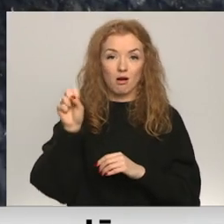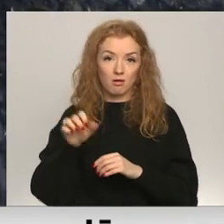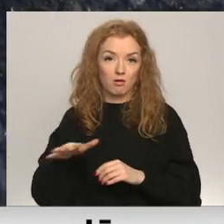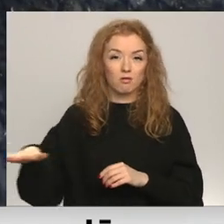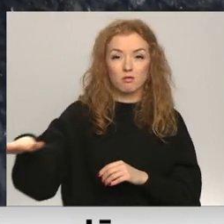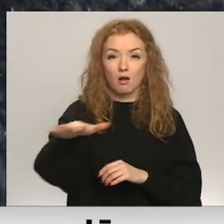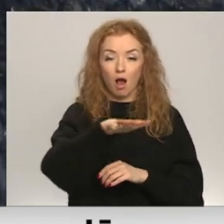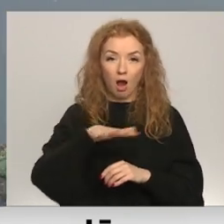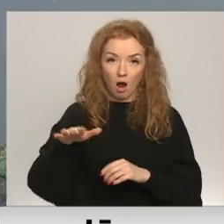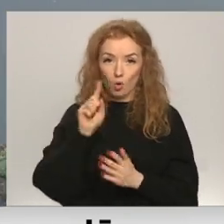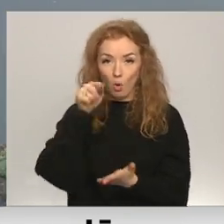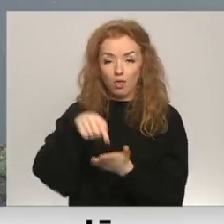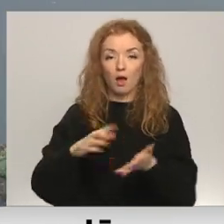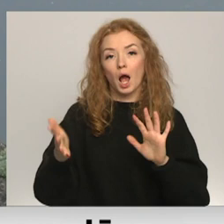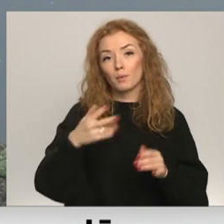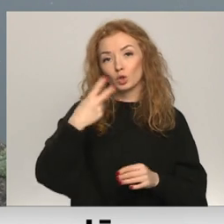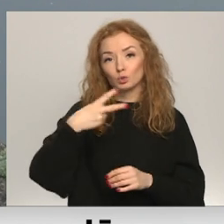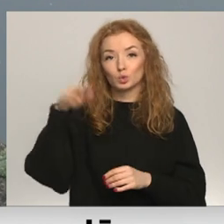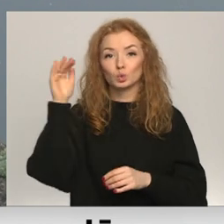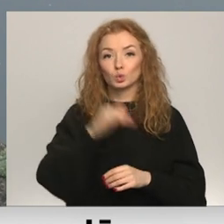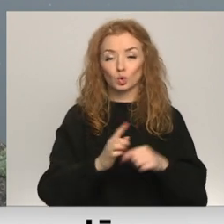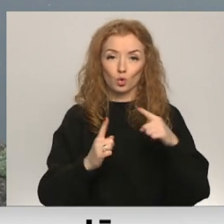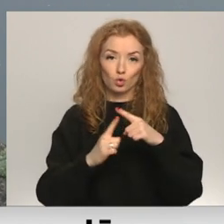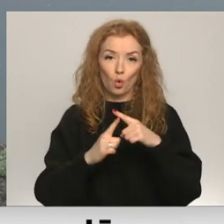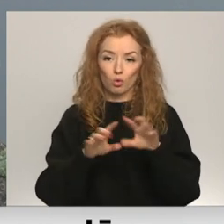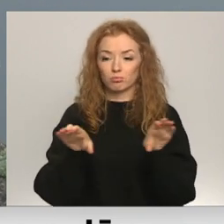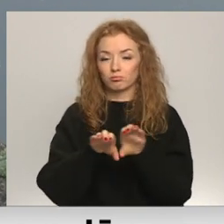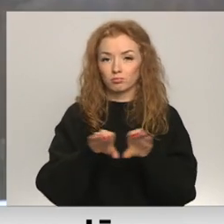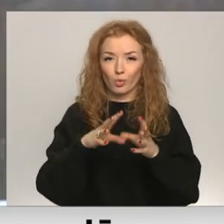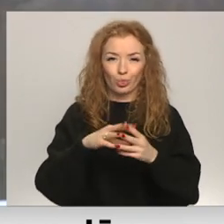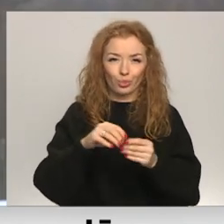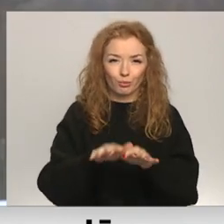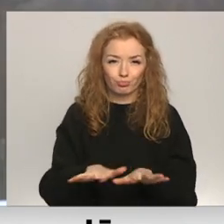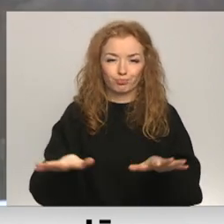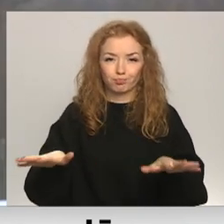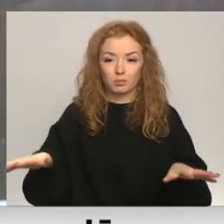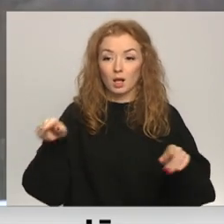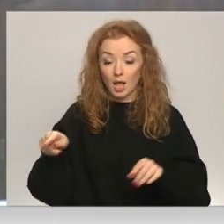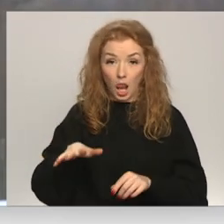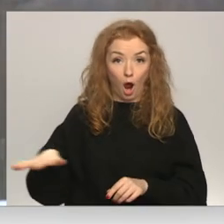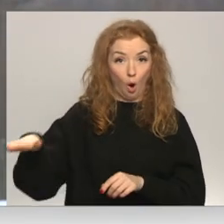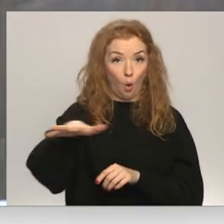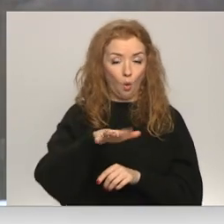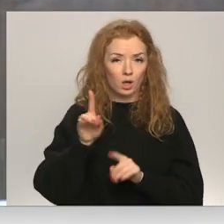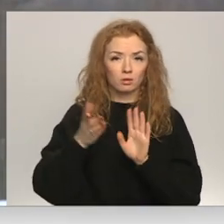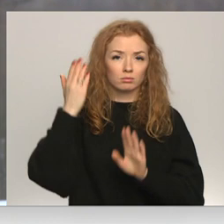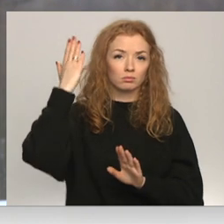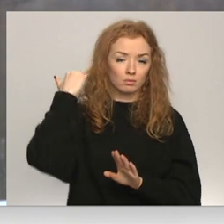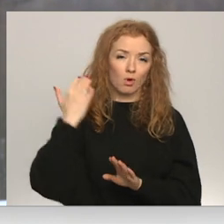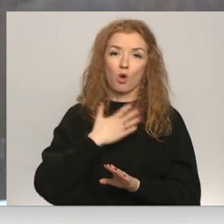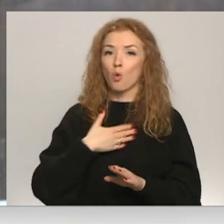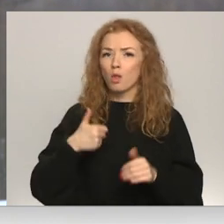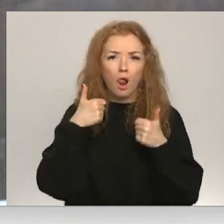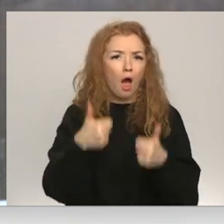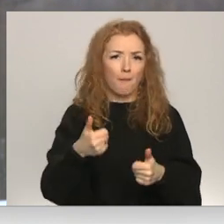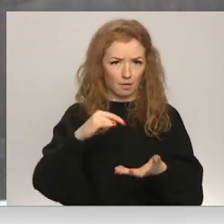dūņu laukiem nonāk vidēji 20,000 tonu notekūdeņu dūņu. Tie dūņu lauki ir savā laikā ļoti labi